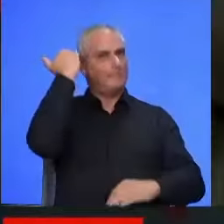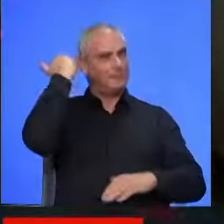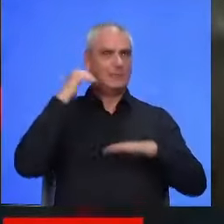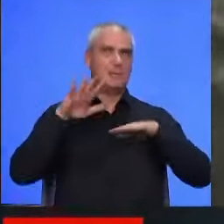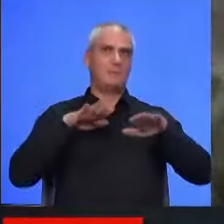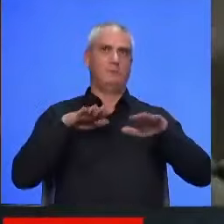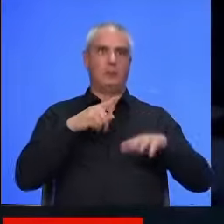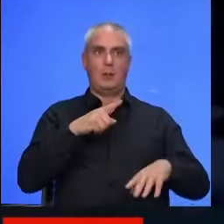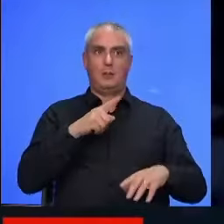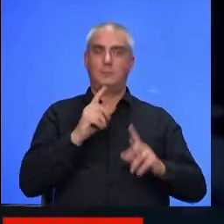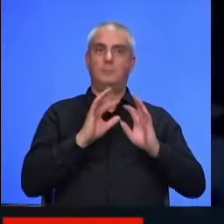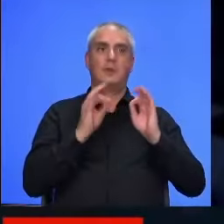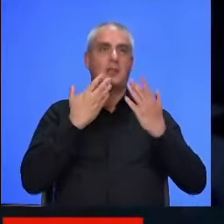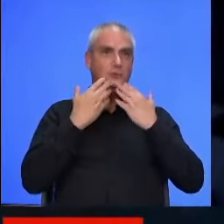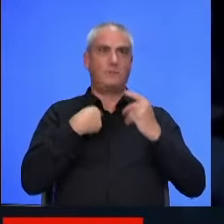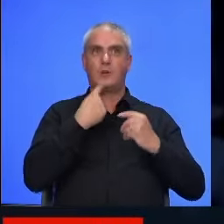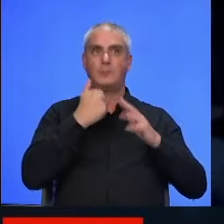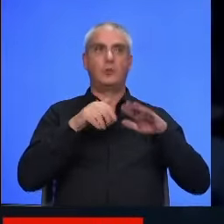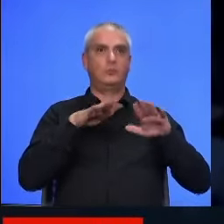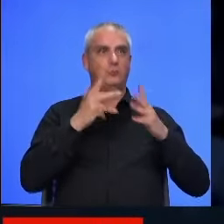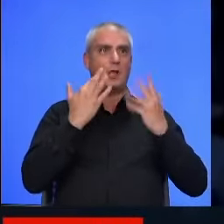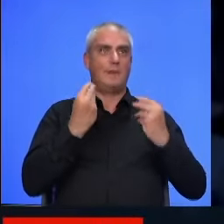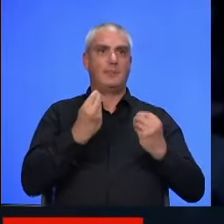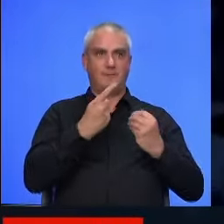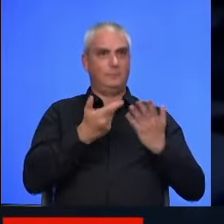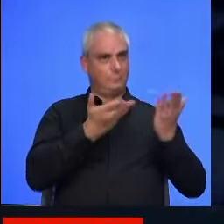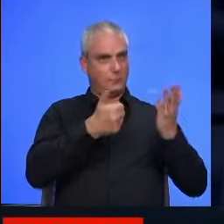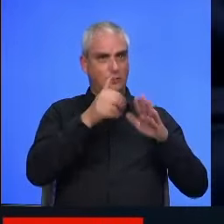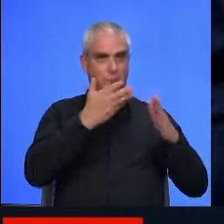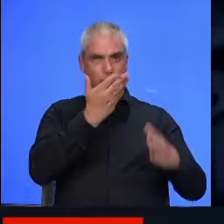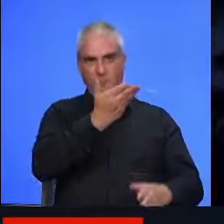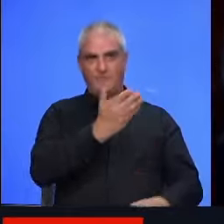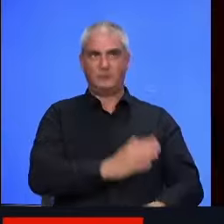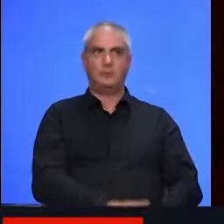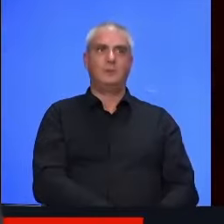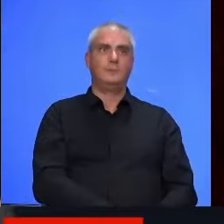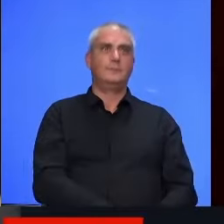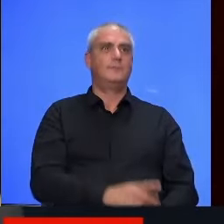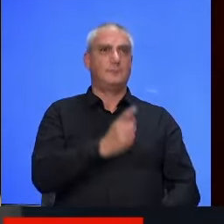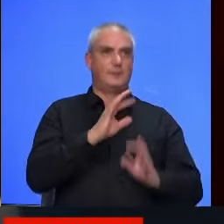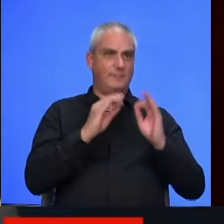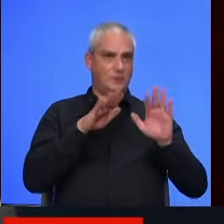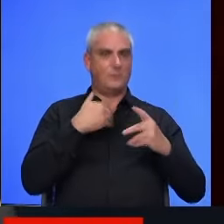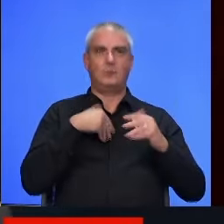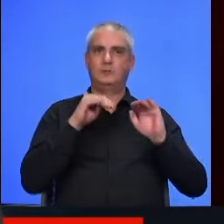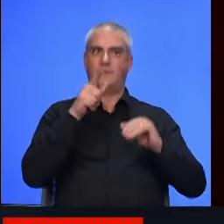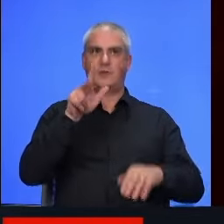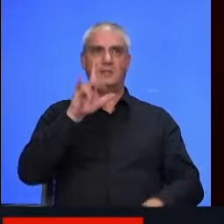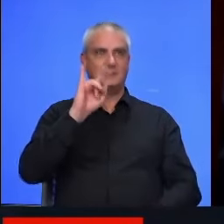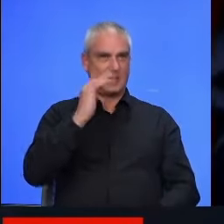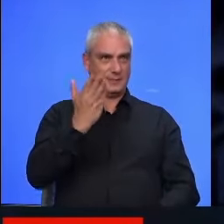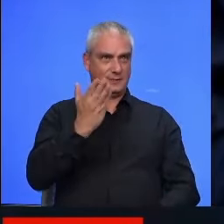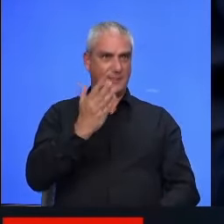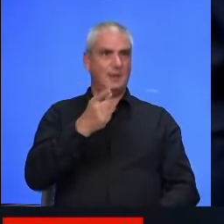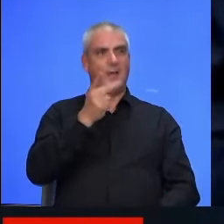הממשלה. בפתח הישיבה יאמר ראש הממשלה מספר דברים. אדוני ראש הממשלה, בבקשה. בפתח הישיבה אני רוצה לברך אותך, צחי,